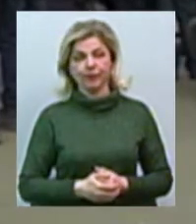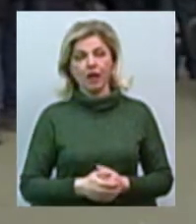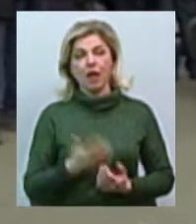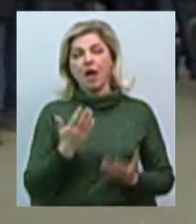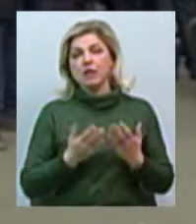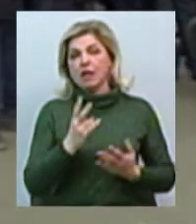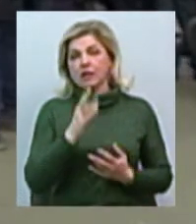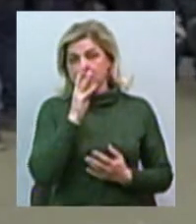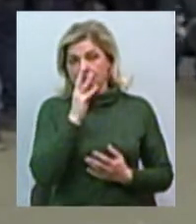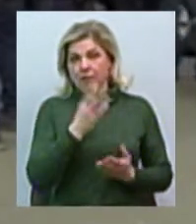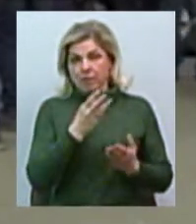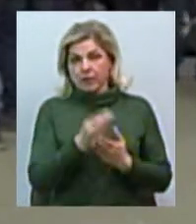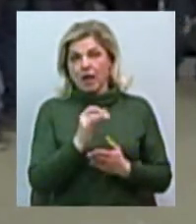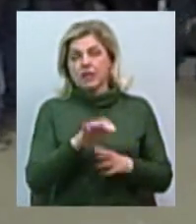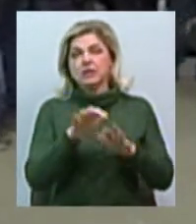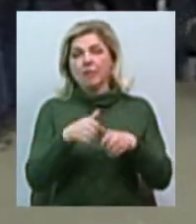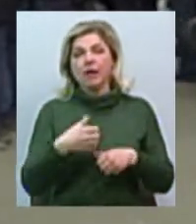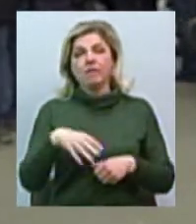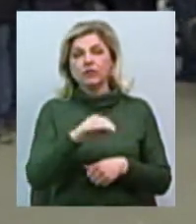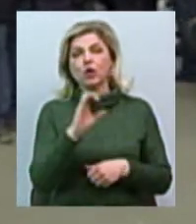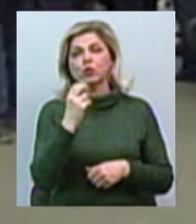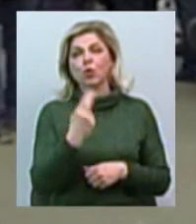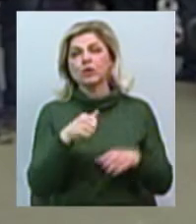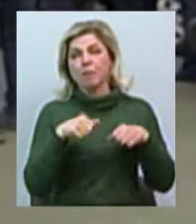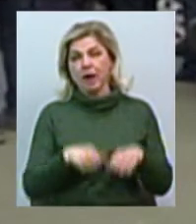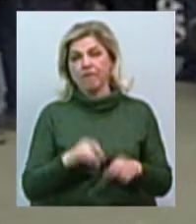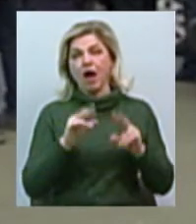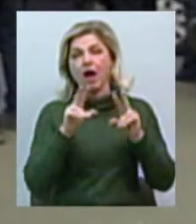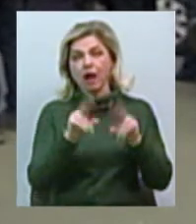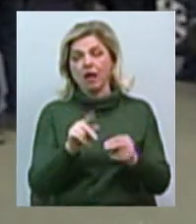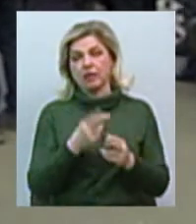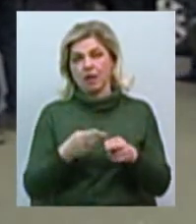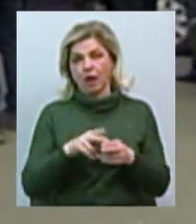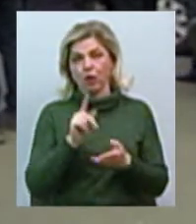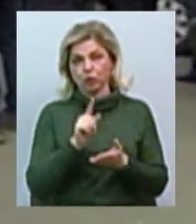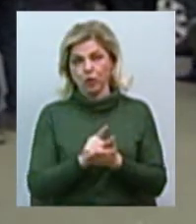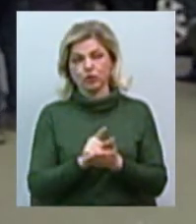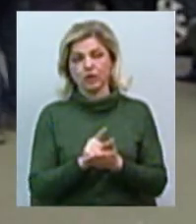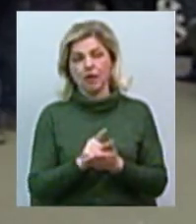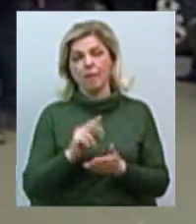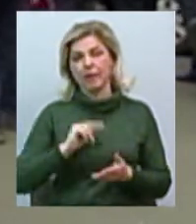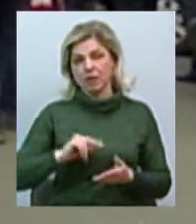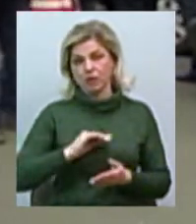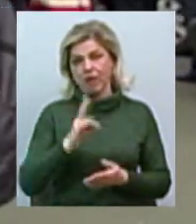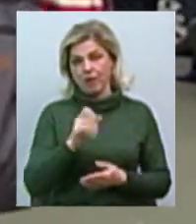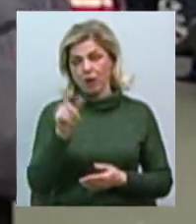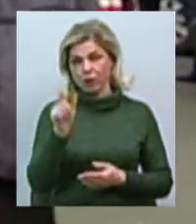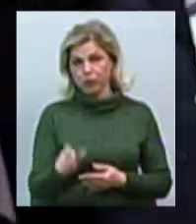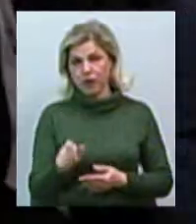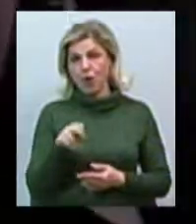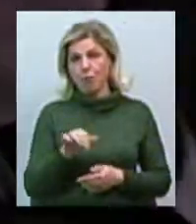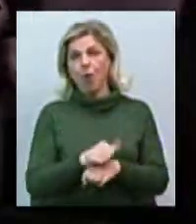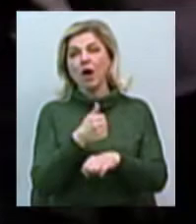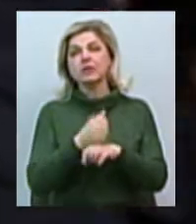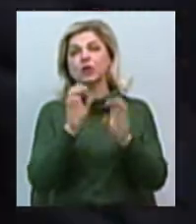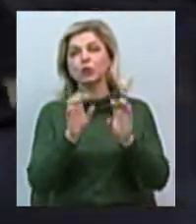заробітну плату і забирає всі соціальні права і гарантії, які у нас повинні працювати на людину по Конституції